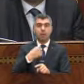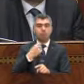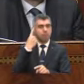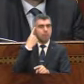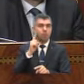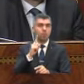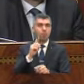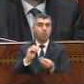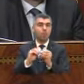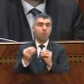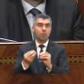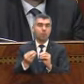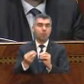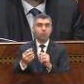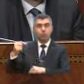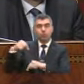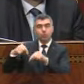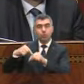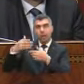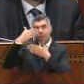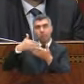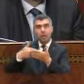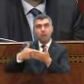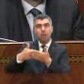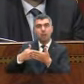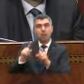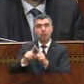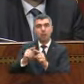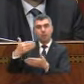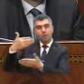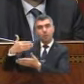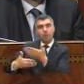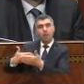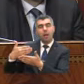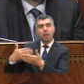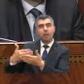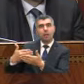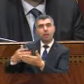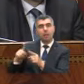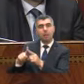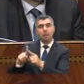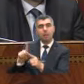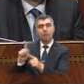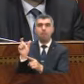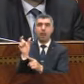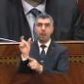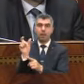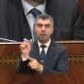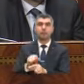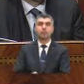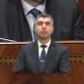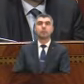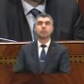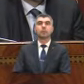المشكل المتعلق بعودة المغاربة المصنفة في يعني في منطقة باء